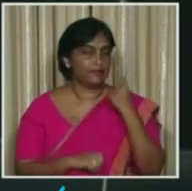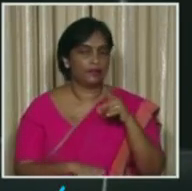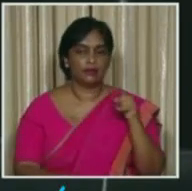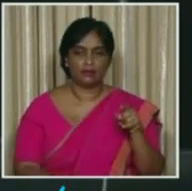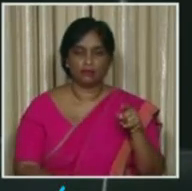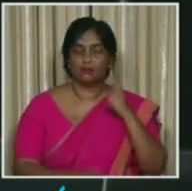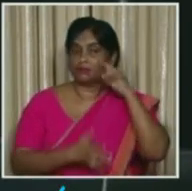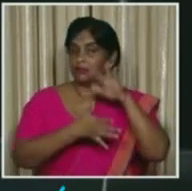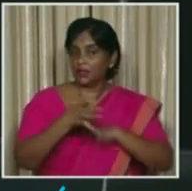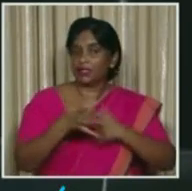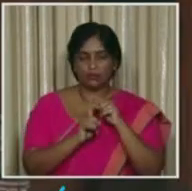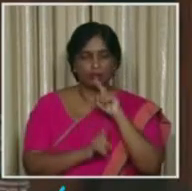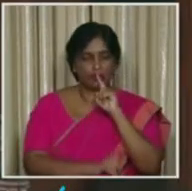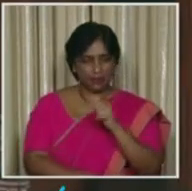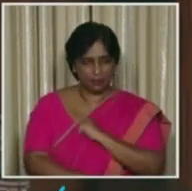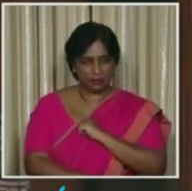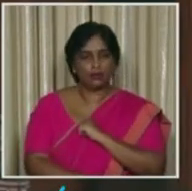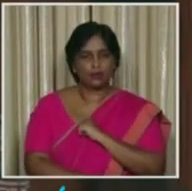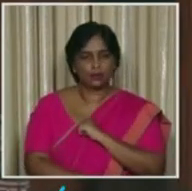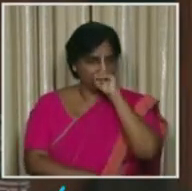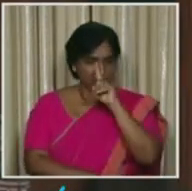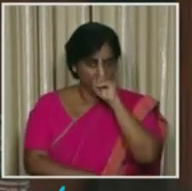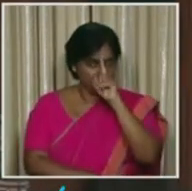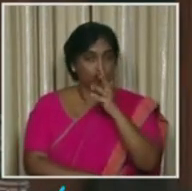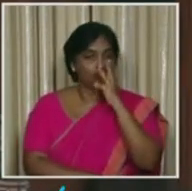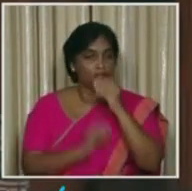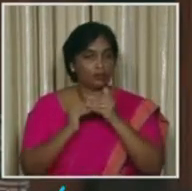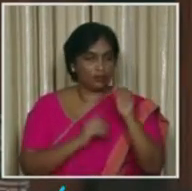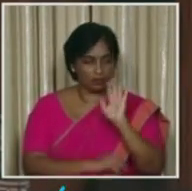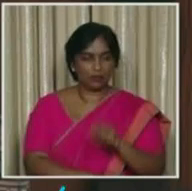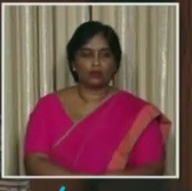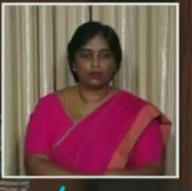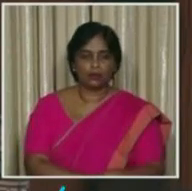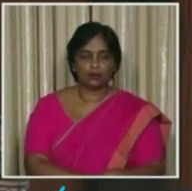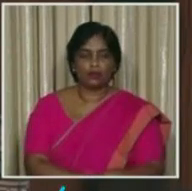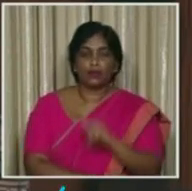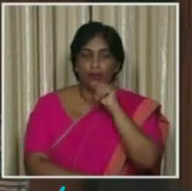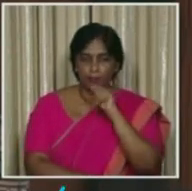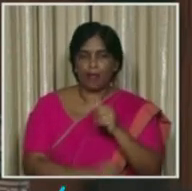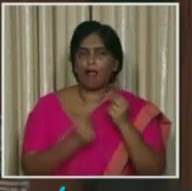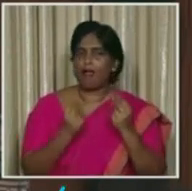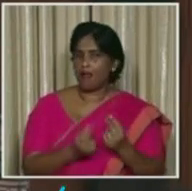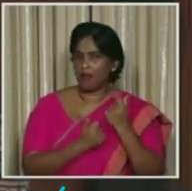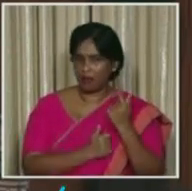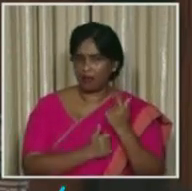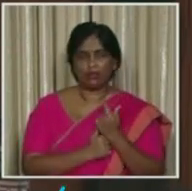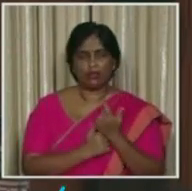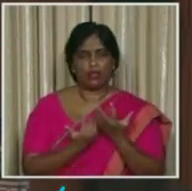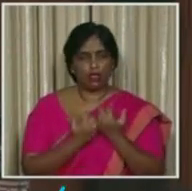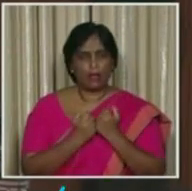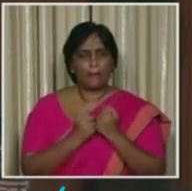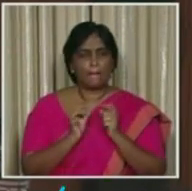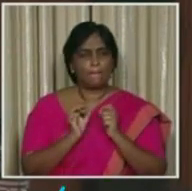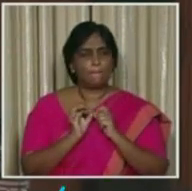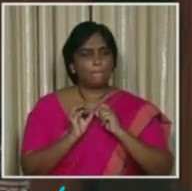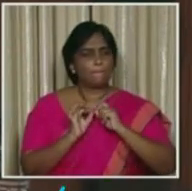පිළිබඳව සවිස්තර වාර්තාවක් ලබා දිය යුතුයි. In the last 3 weeks it's a matter of urgent interest that it could cause a major issue in Batiklo. There